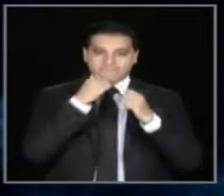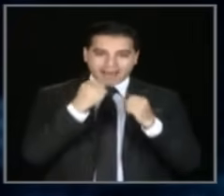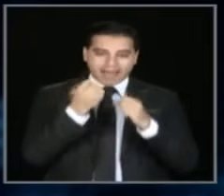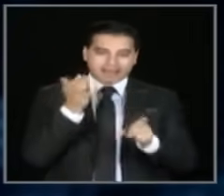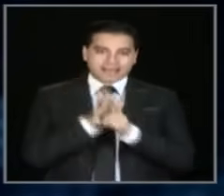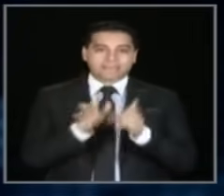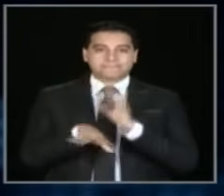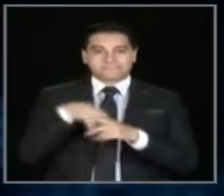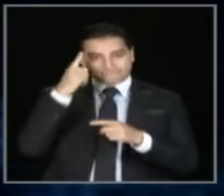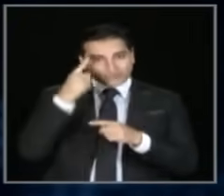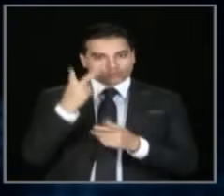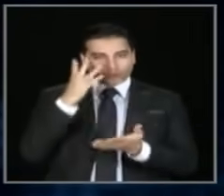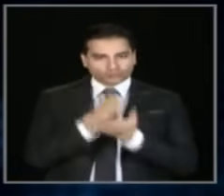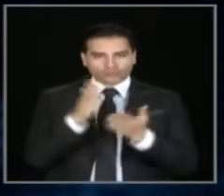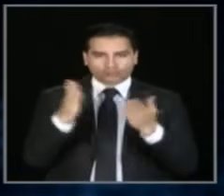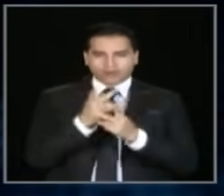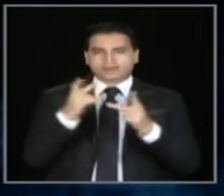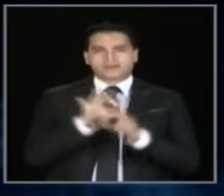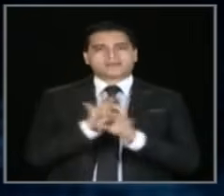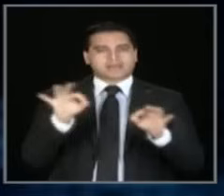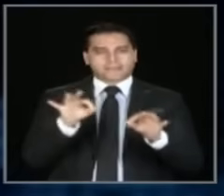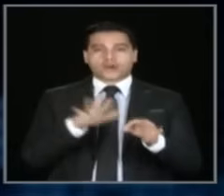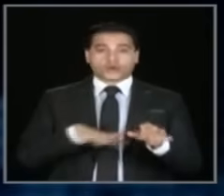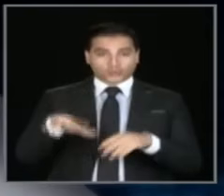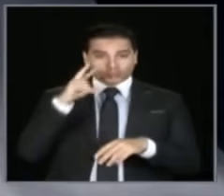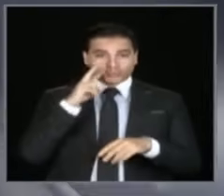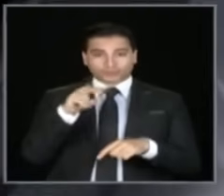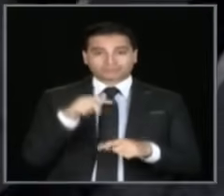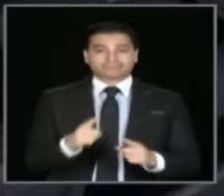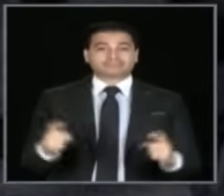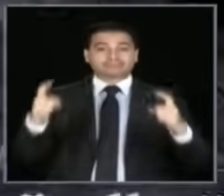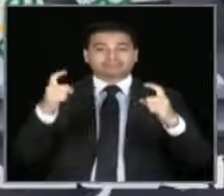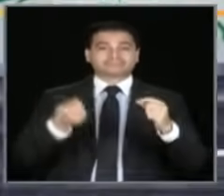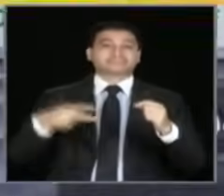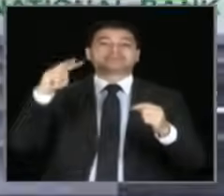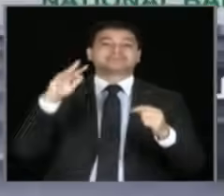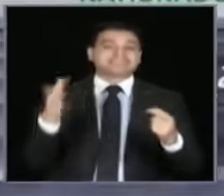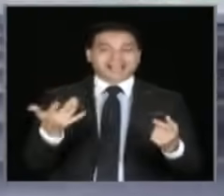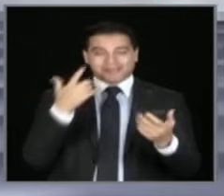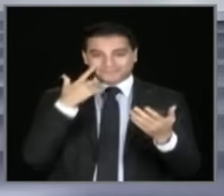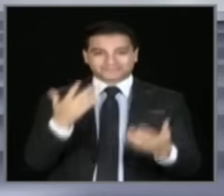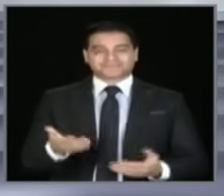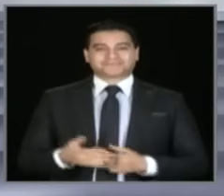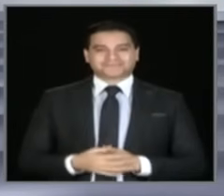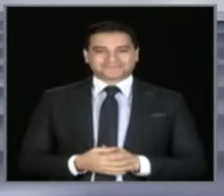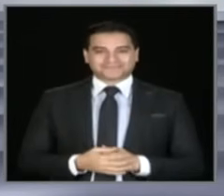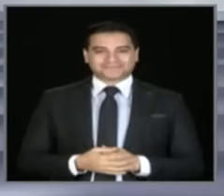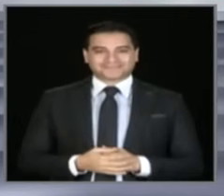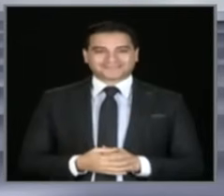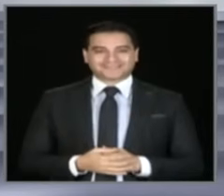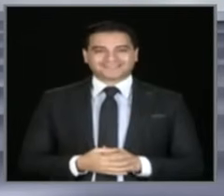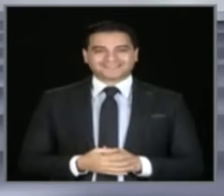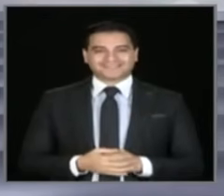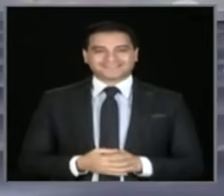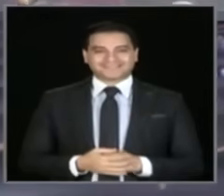الأكبر للمشروعات الصغيرة والمتوسطة ومتناهية الصغر. تعالوا نشوف أصحابنا العباقرة النهاردة هيوصلوا النقط لكام.